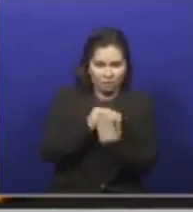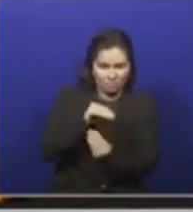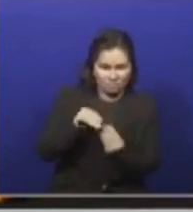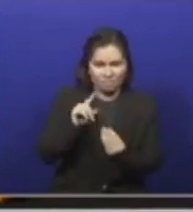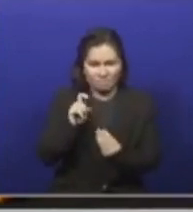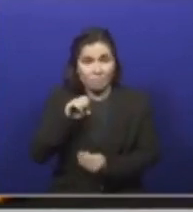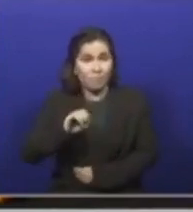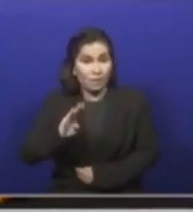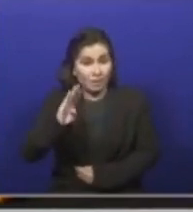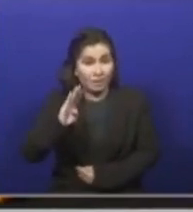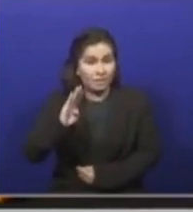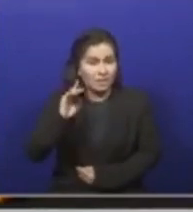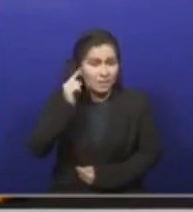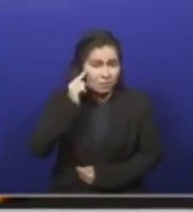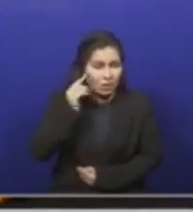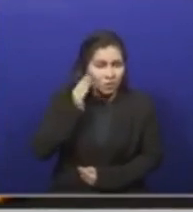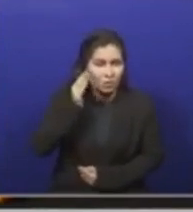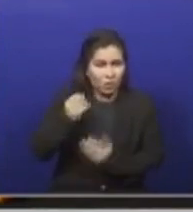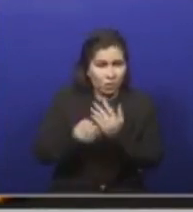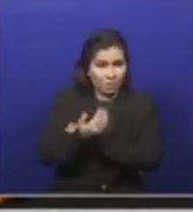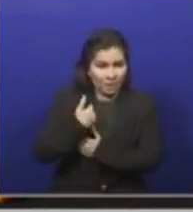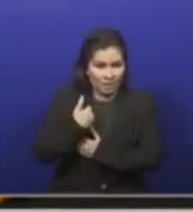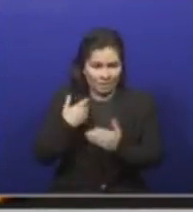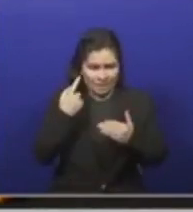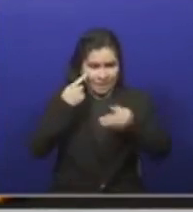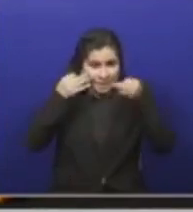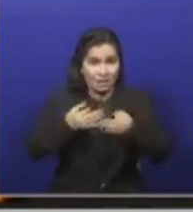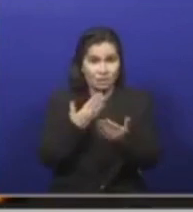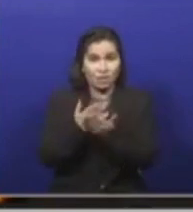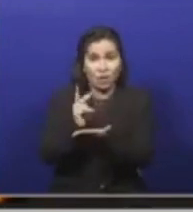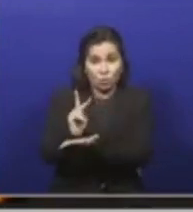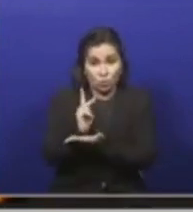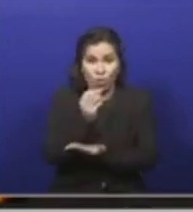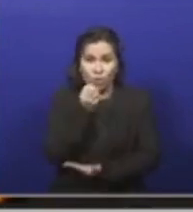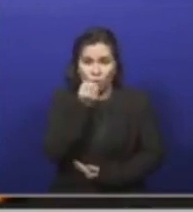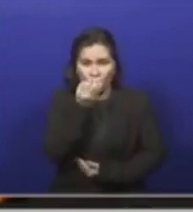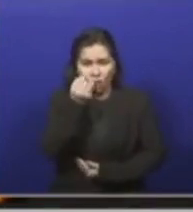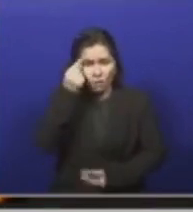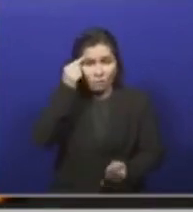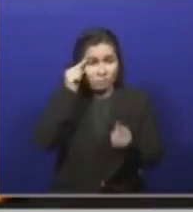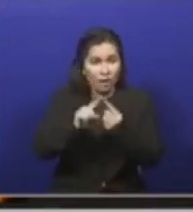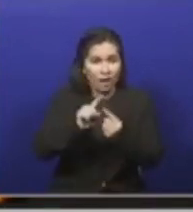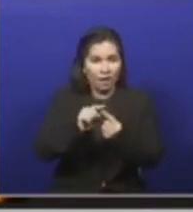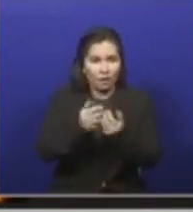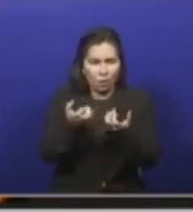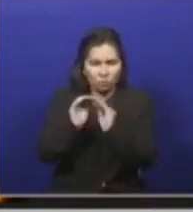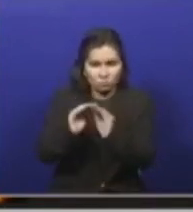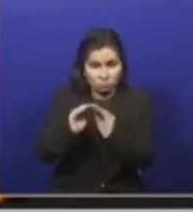ทเหล่านี้เป็นไปได้ไหมครับที่เขาจะตัดสินใจไปกู้เงินดอกเบี้ยมหาศาลเพื่อที่จะมาสร้างพิพิธภัณ